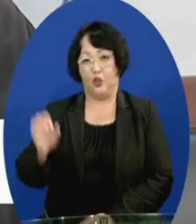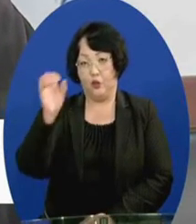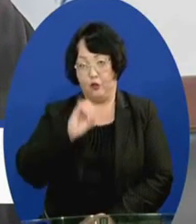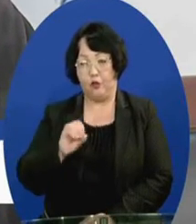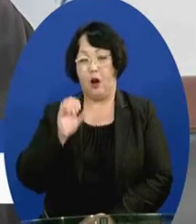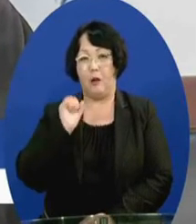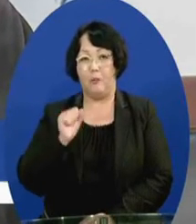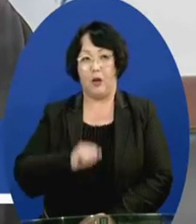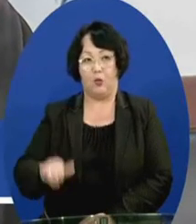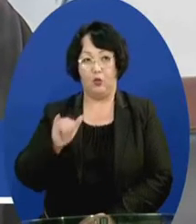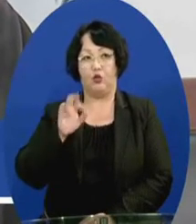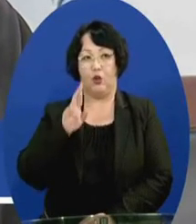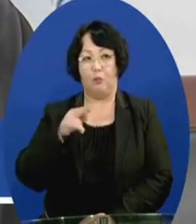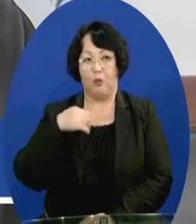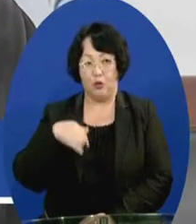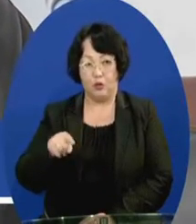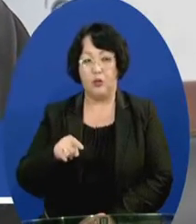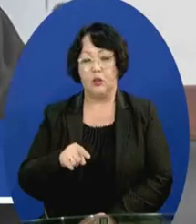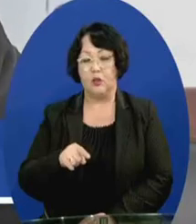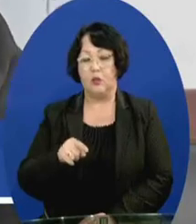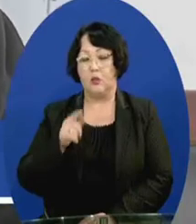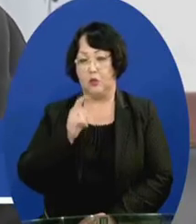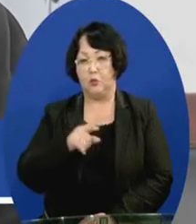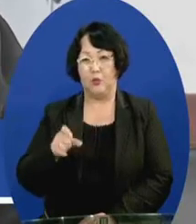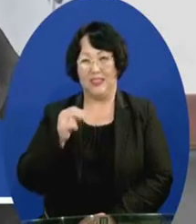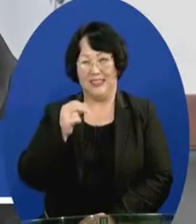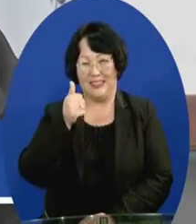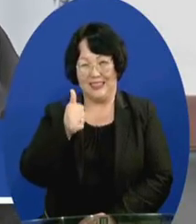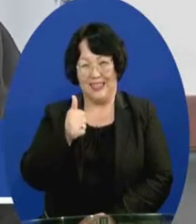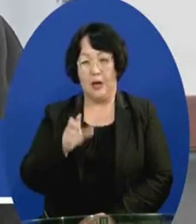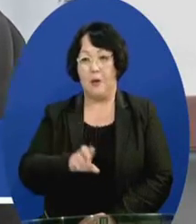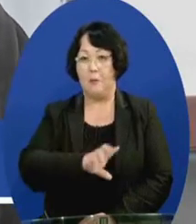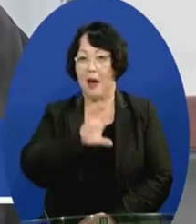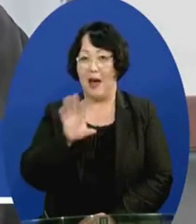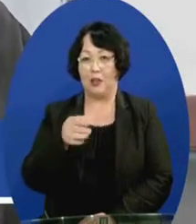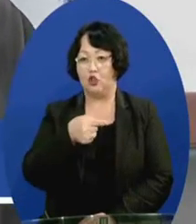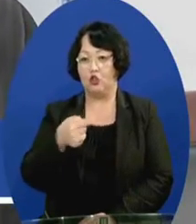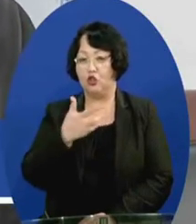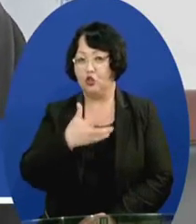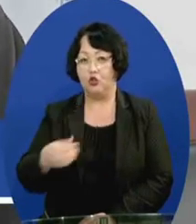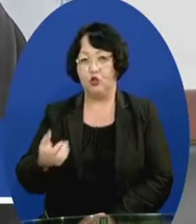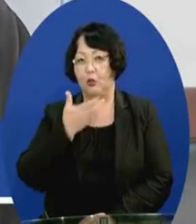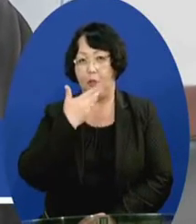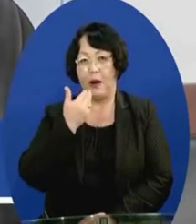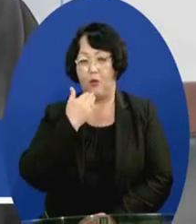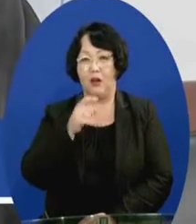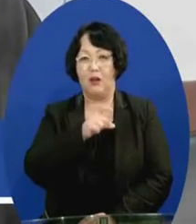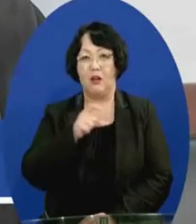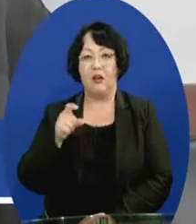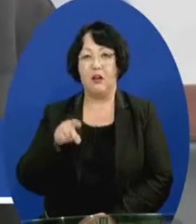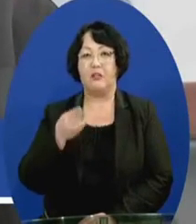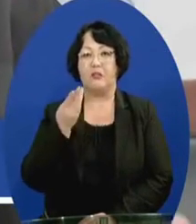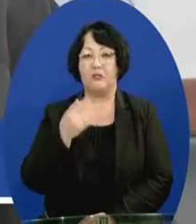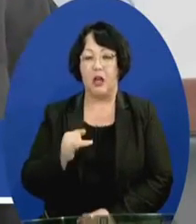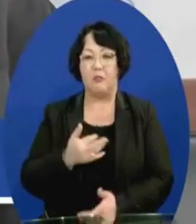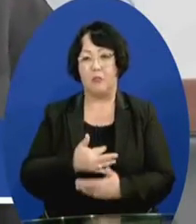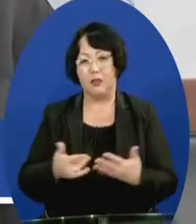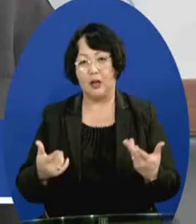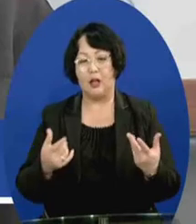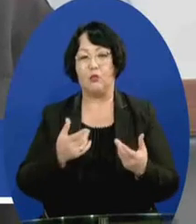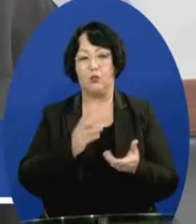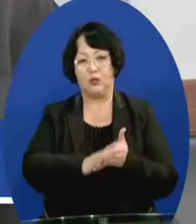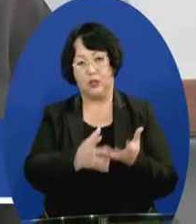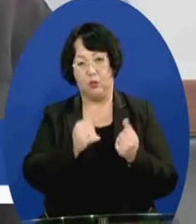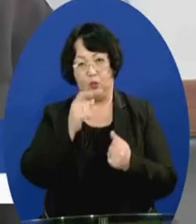Европ Америк нэгдсэн улс Японы хэрэглэгчид чанар сайтай гэхдээ байгаль орчинд ээлтэй бүтээгдэхүүн сонирхож байна. Үн бол тэдний хувьд тийм ч чухал